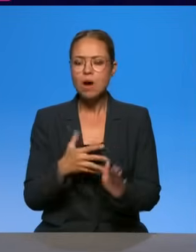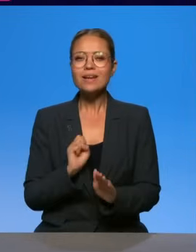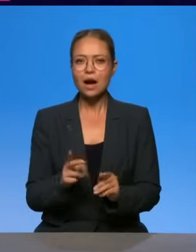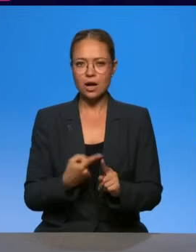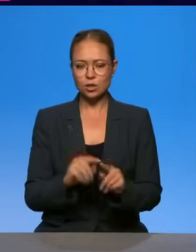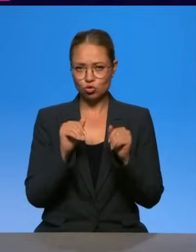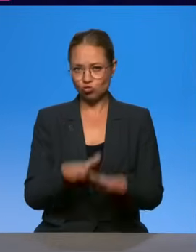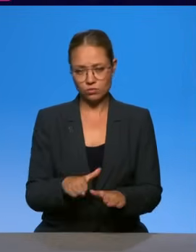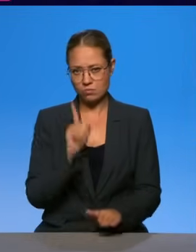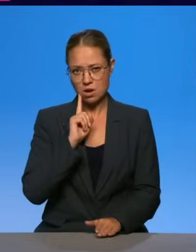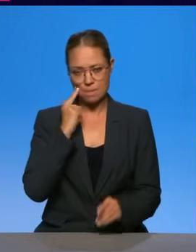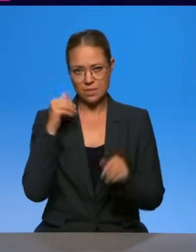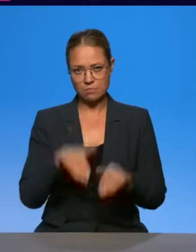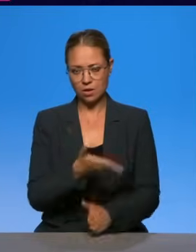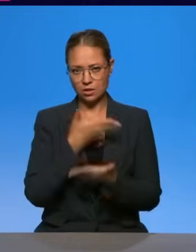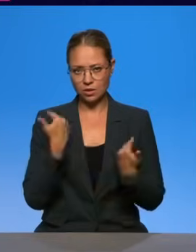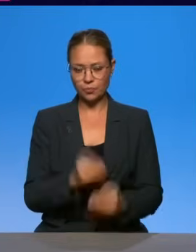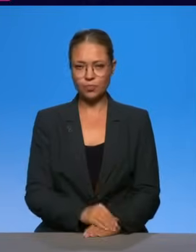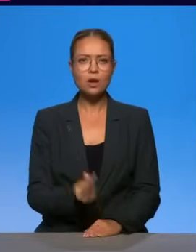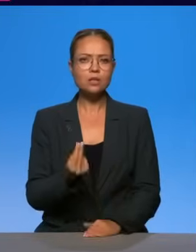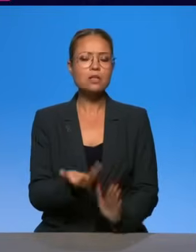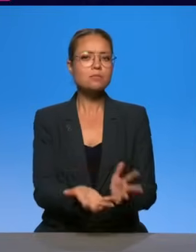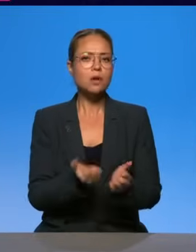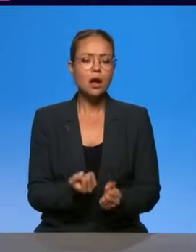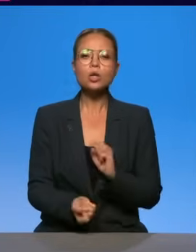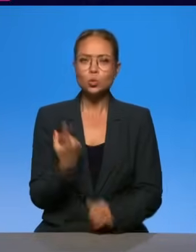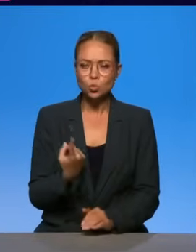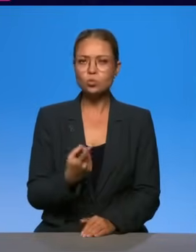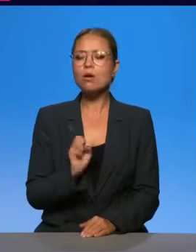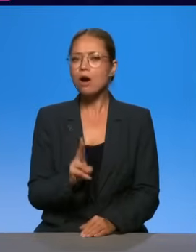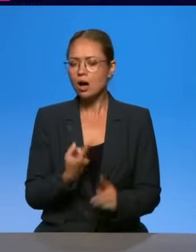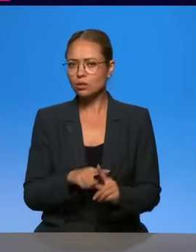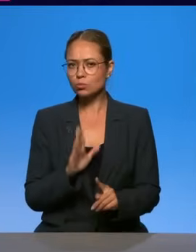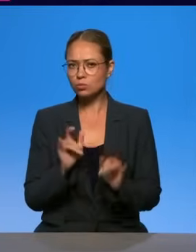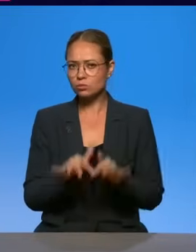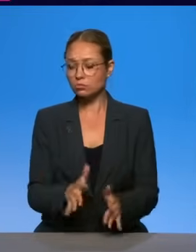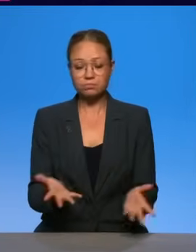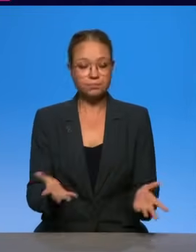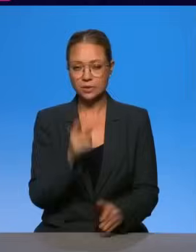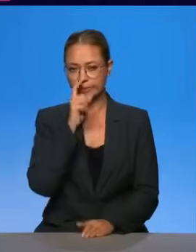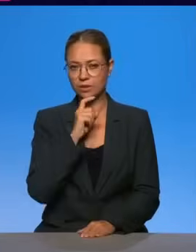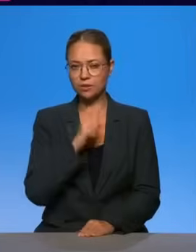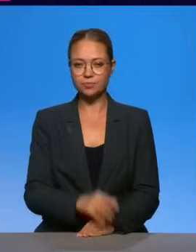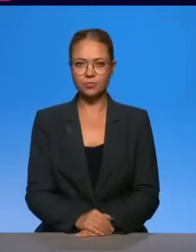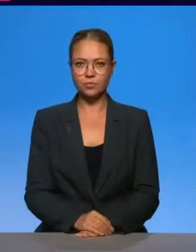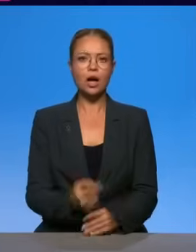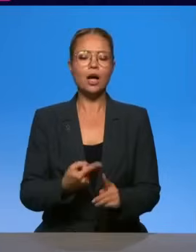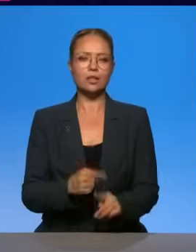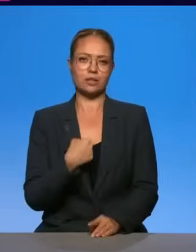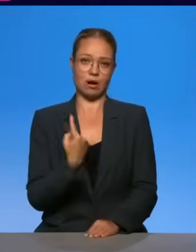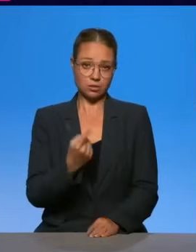нету. Из каких средств будет это делаться, как это будет делаться. То есть, грубо говоря, это же не только я один такой.